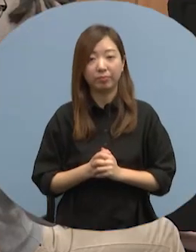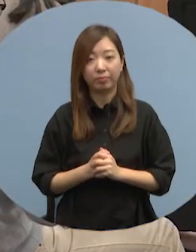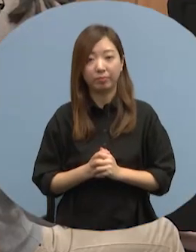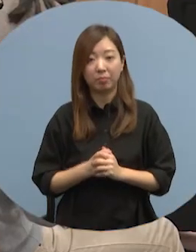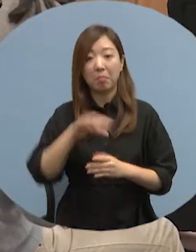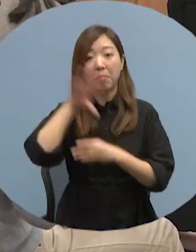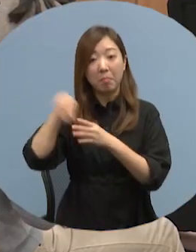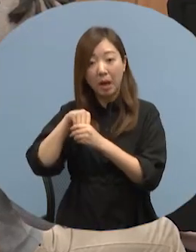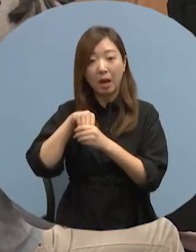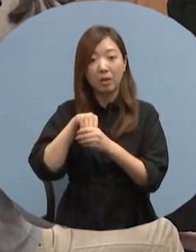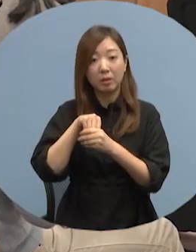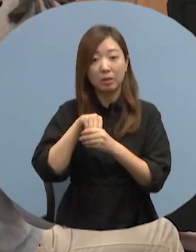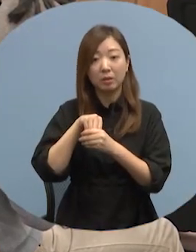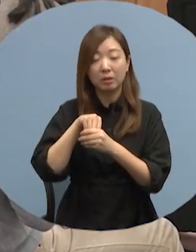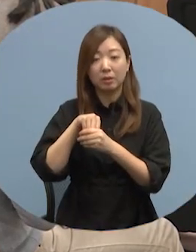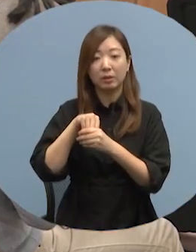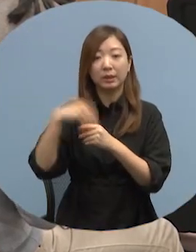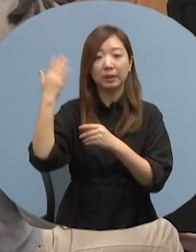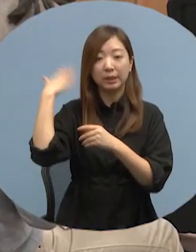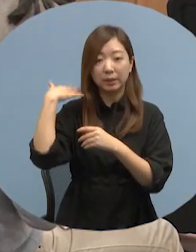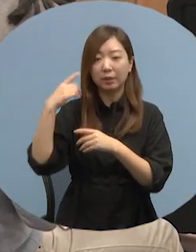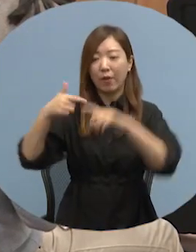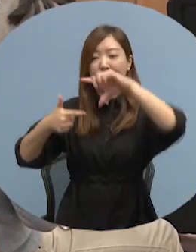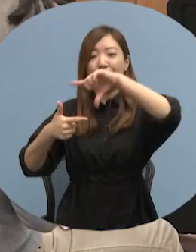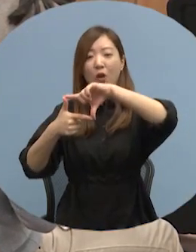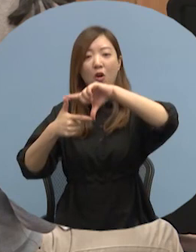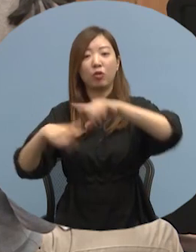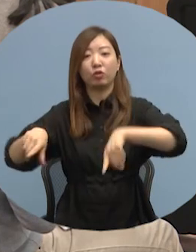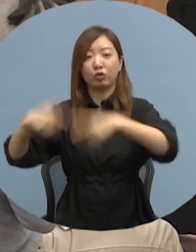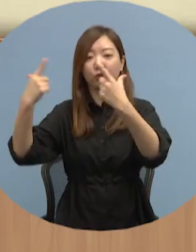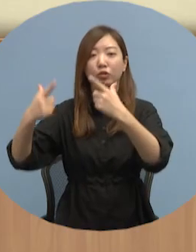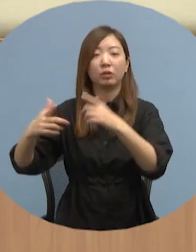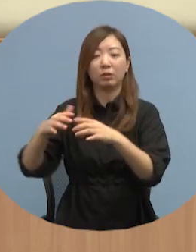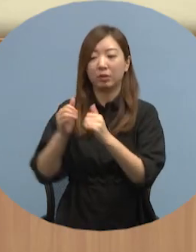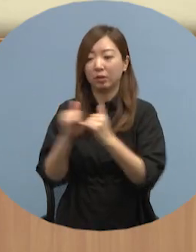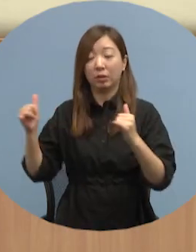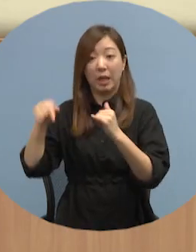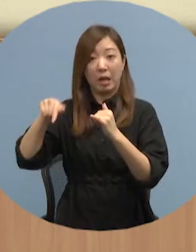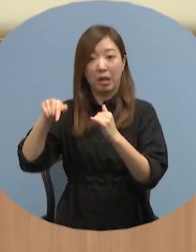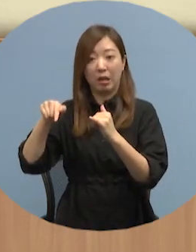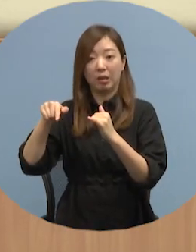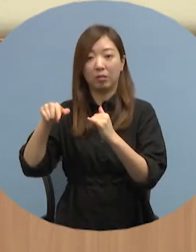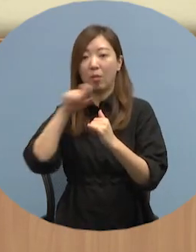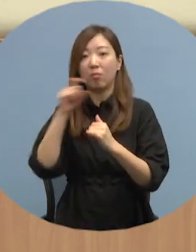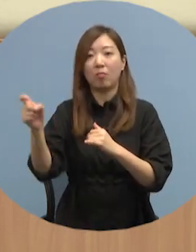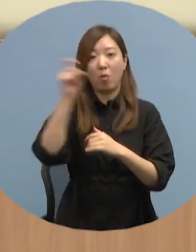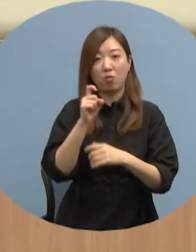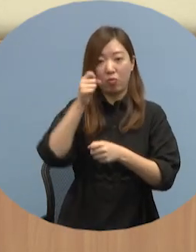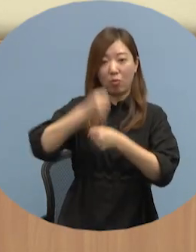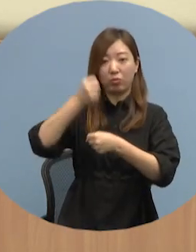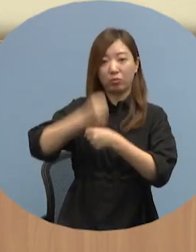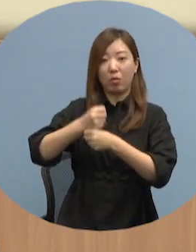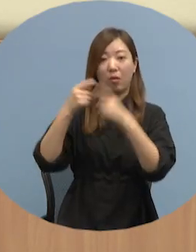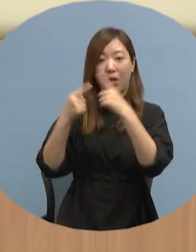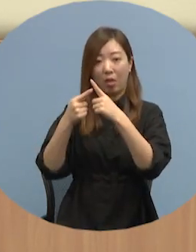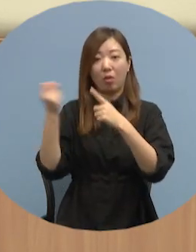包括咗方柱全一間中心企宿舍咧多咗9個員工。同埋